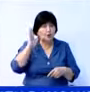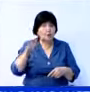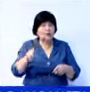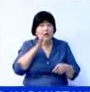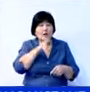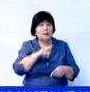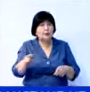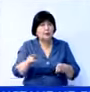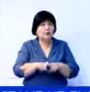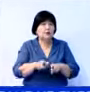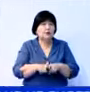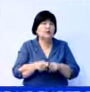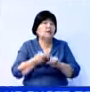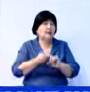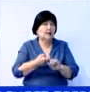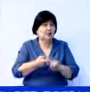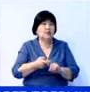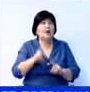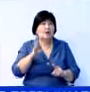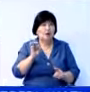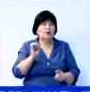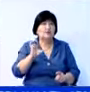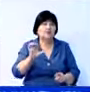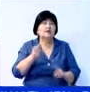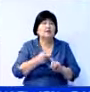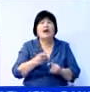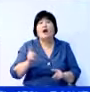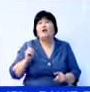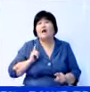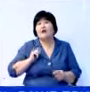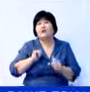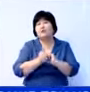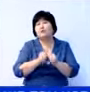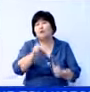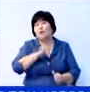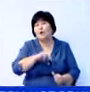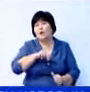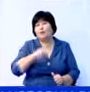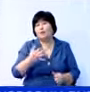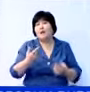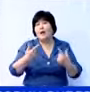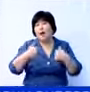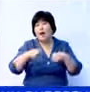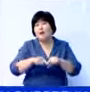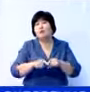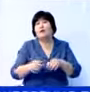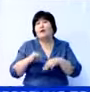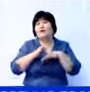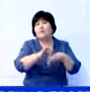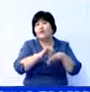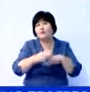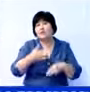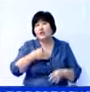определенной степени с заражением коронавирусной инфекцией. Вахтовым методом работающие, мы организованный вывоз